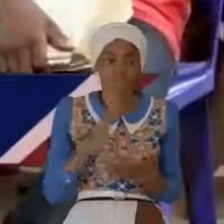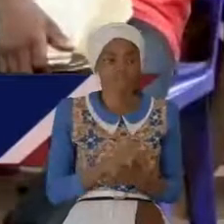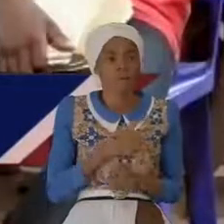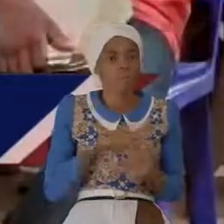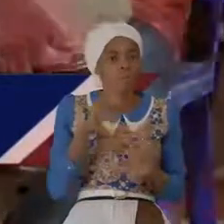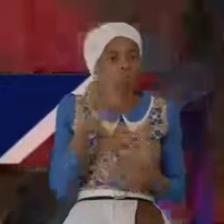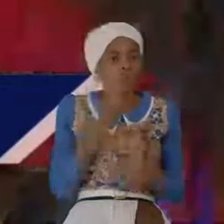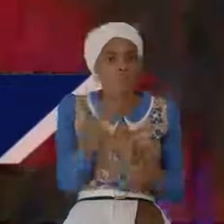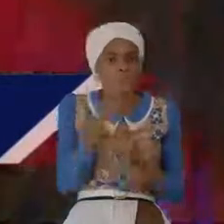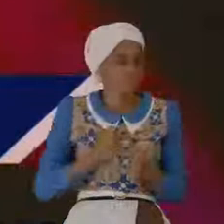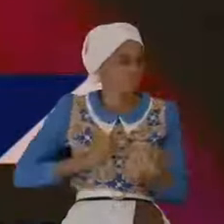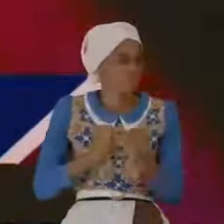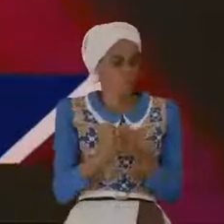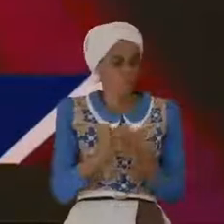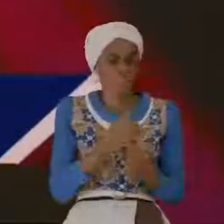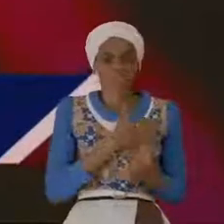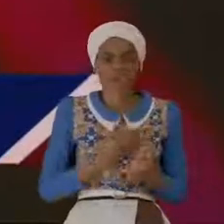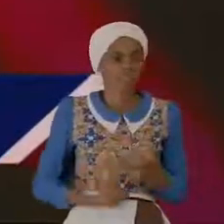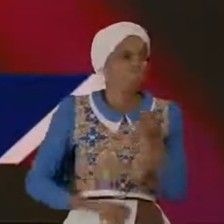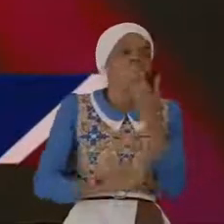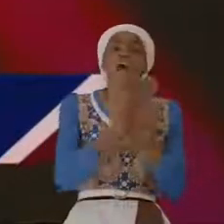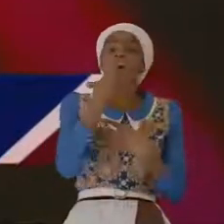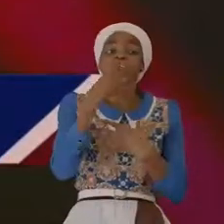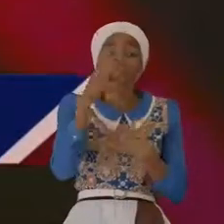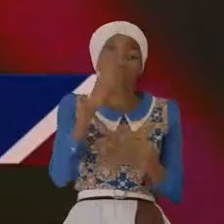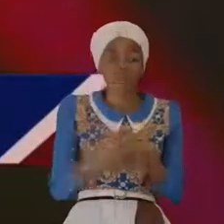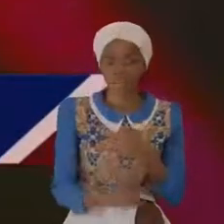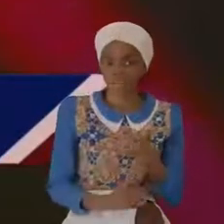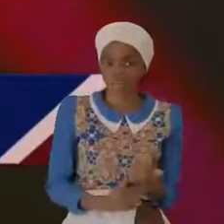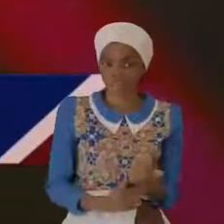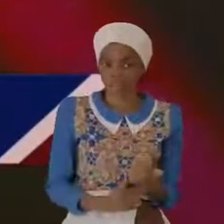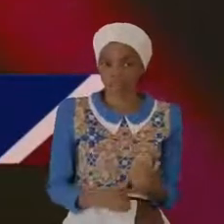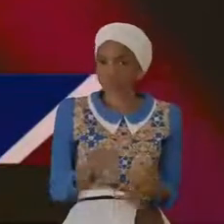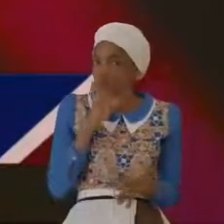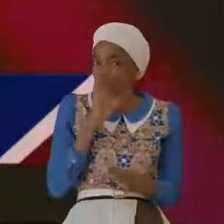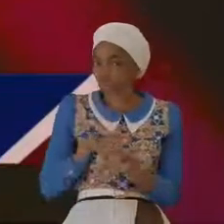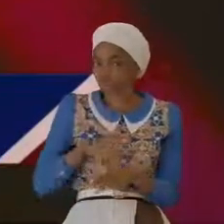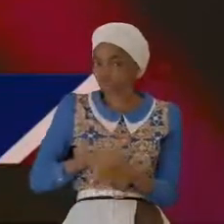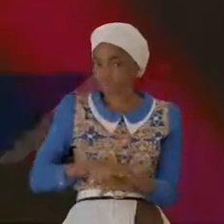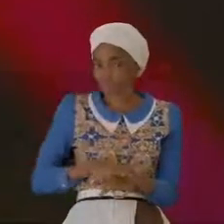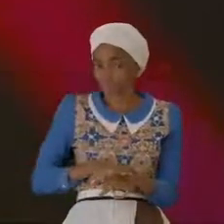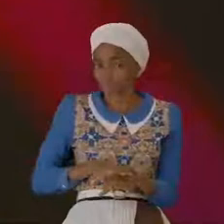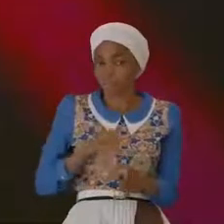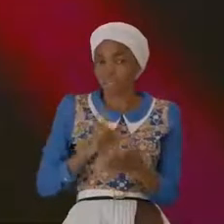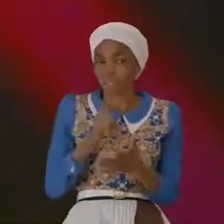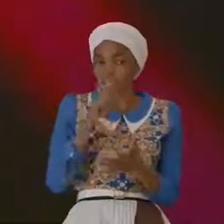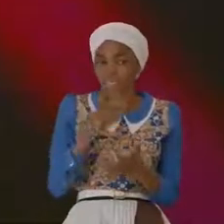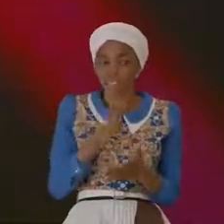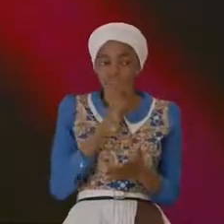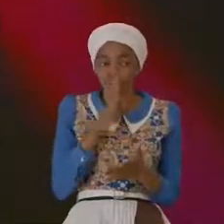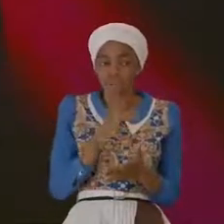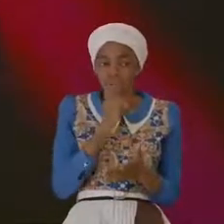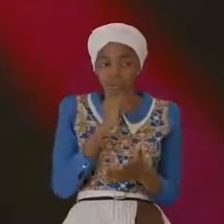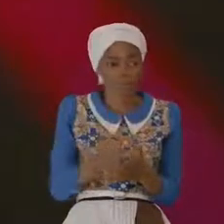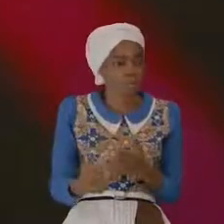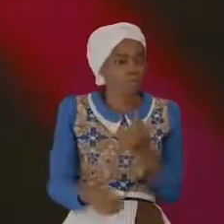verset 15, « Mais si vous vous mordez et vous dévorez les uns les autres, prenez garde que